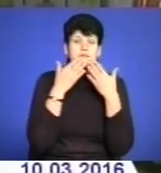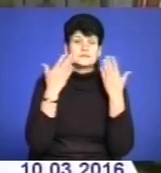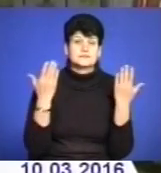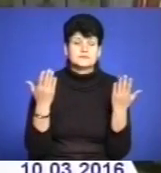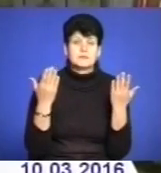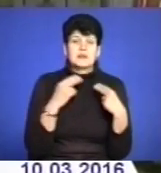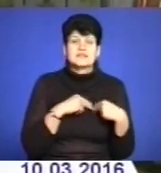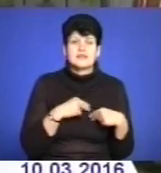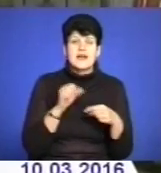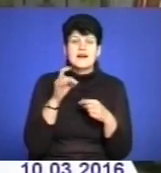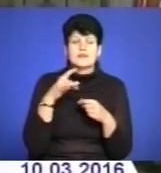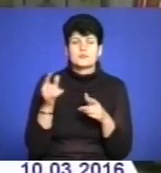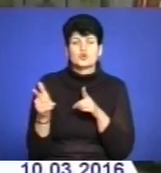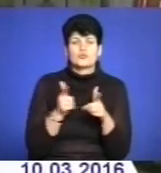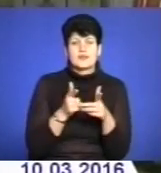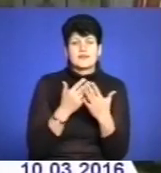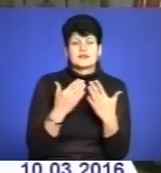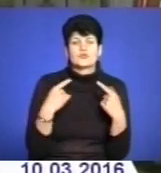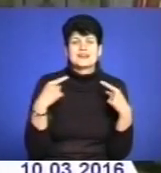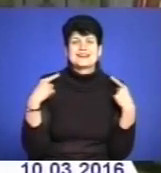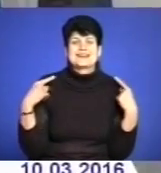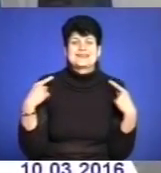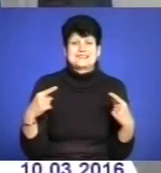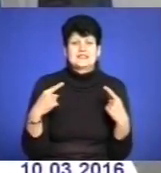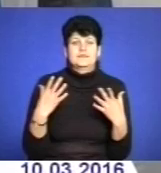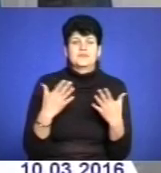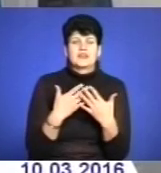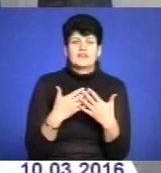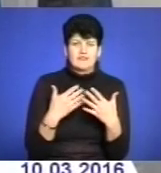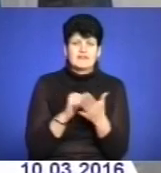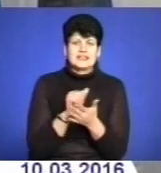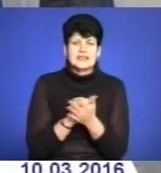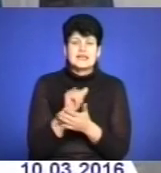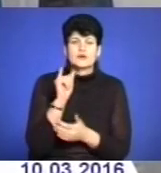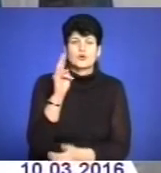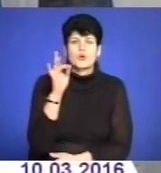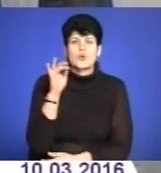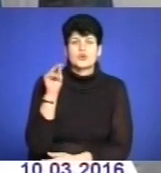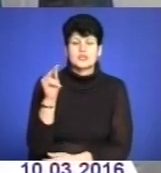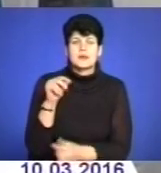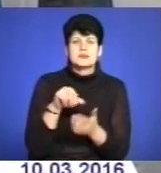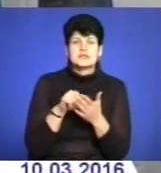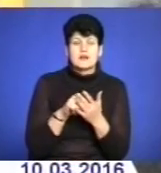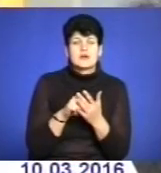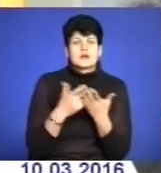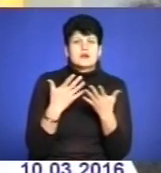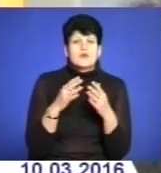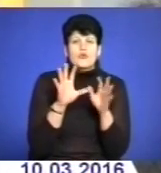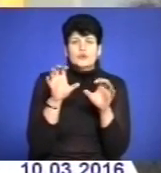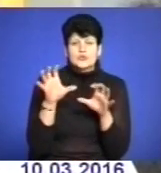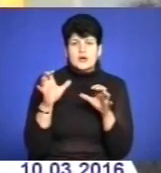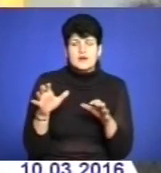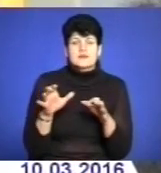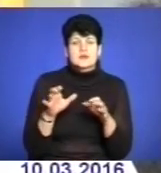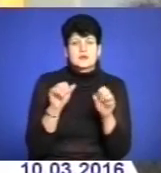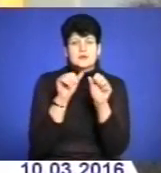Працівники архіву підготували на виставку різні видання Кобзаря. Ігор Крочик представив фотографії пам'ятників Тарасу Шевченку в